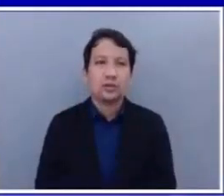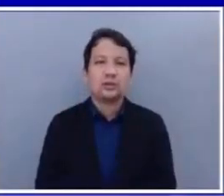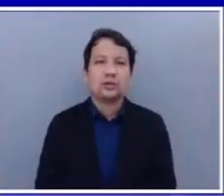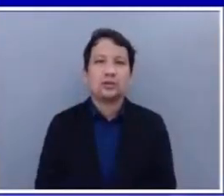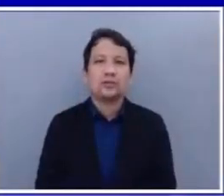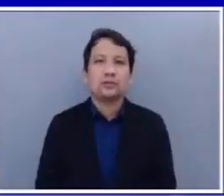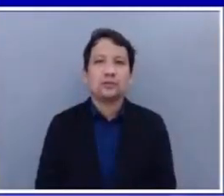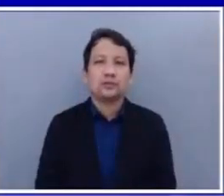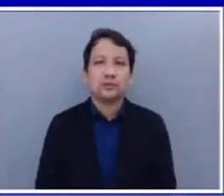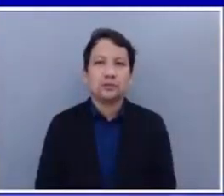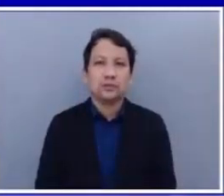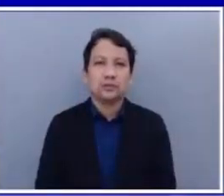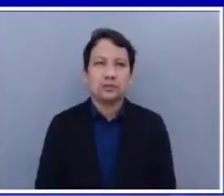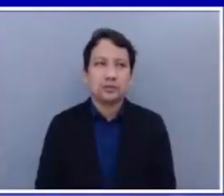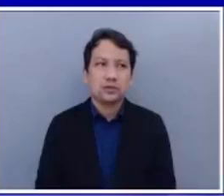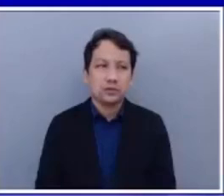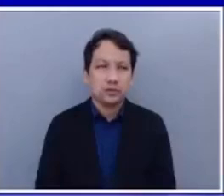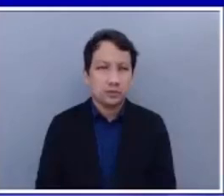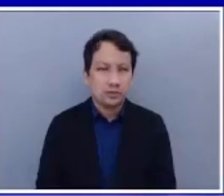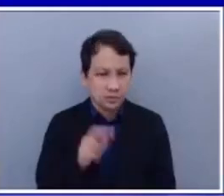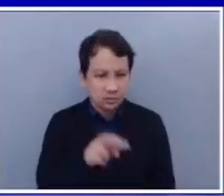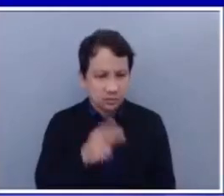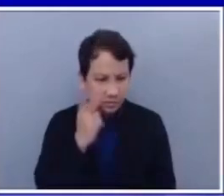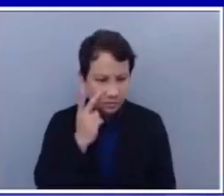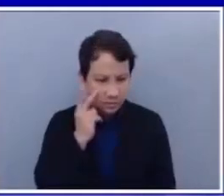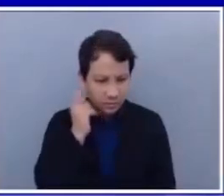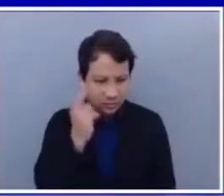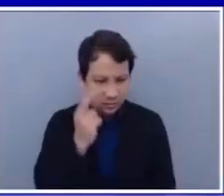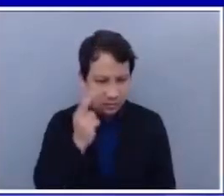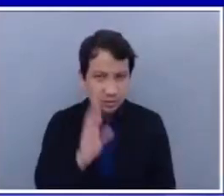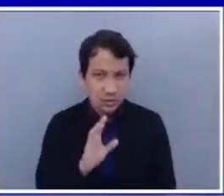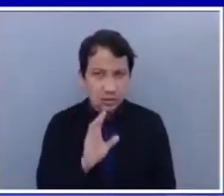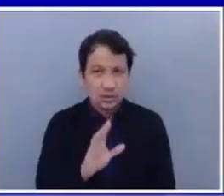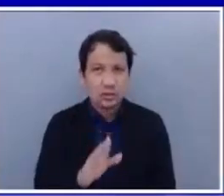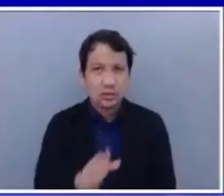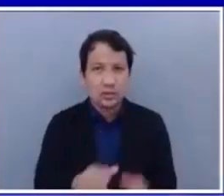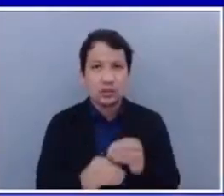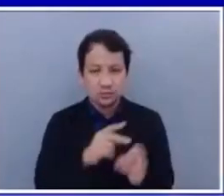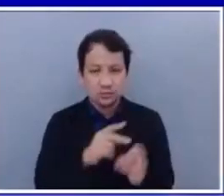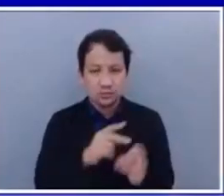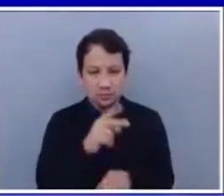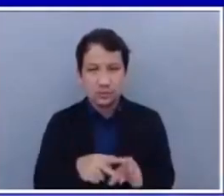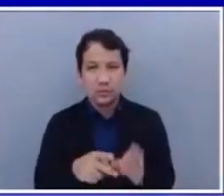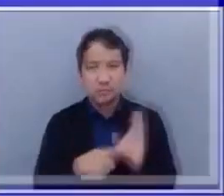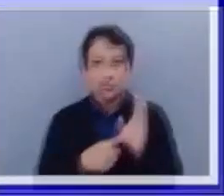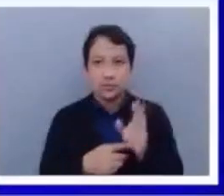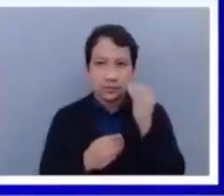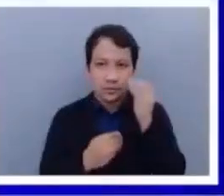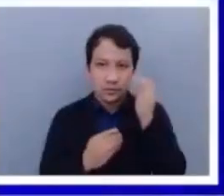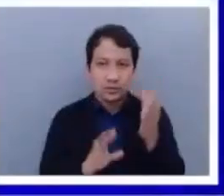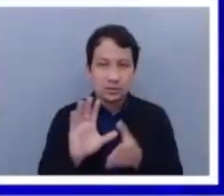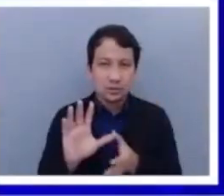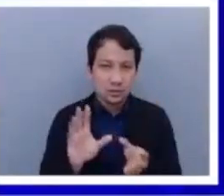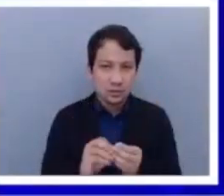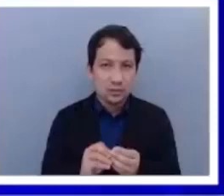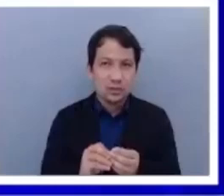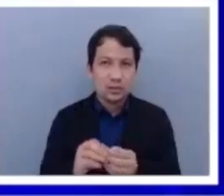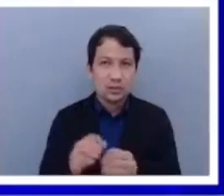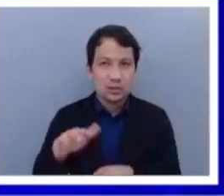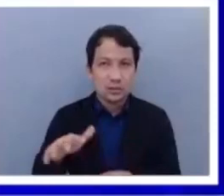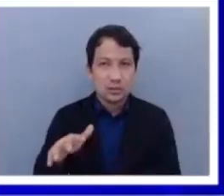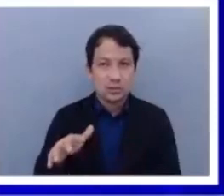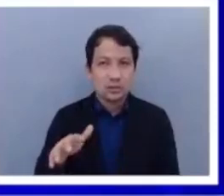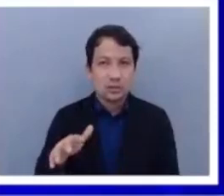Nakikita natin na tumataas talaga yung labor force participation rate. Of course, we are